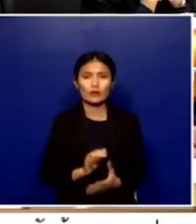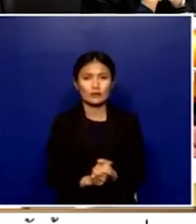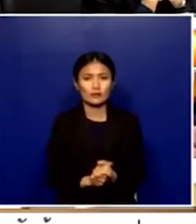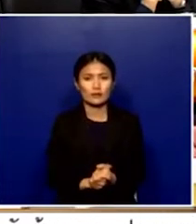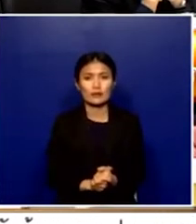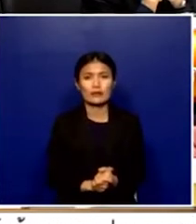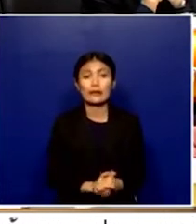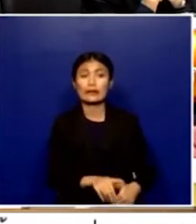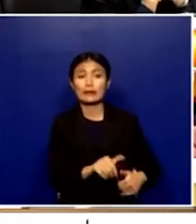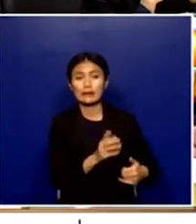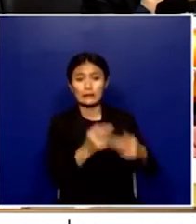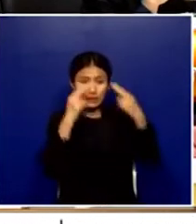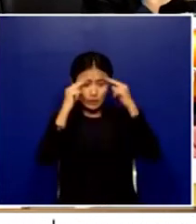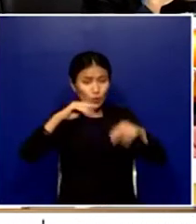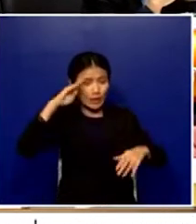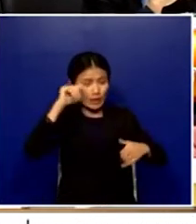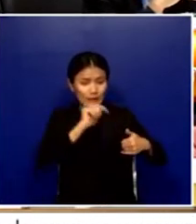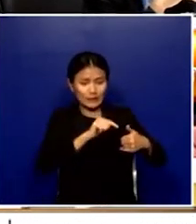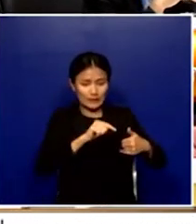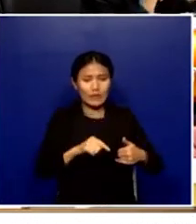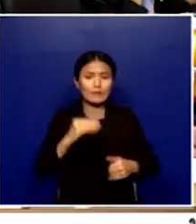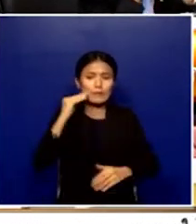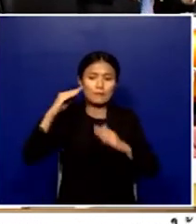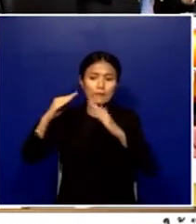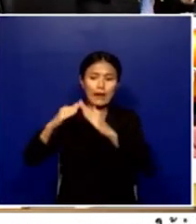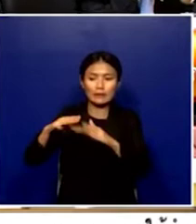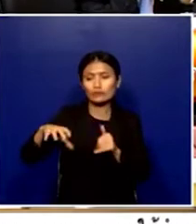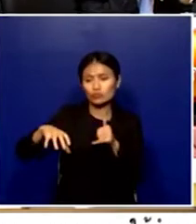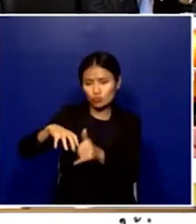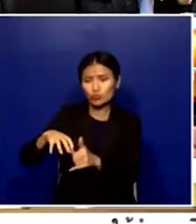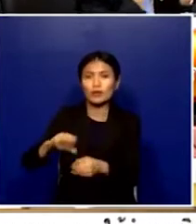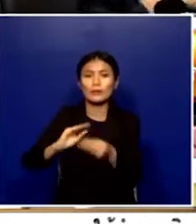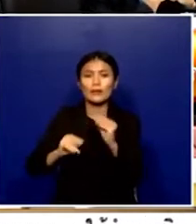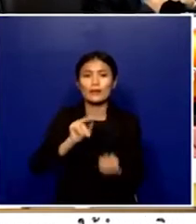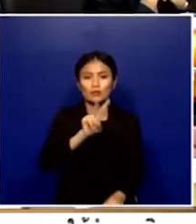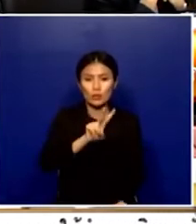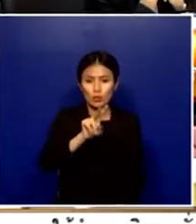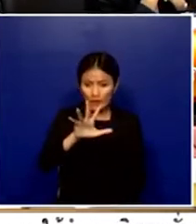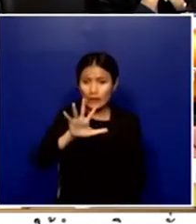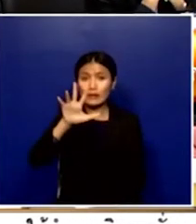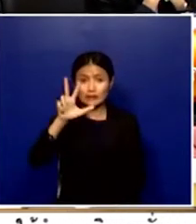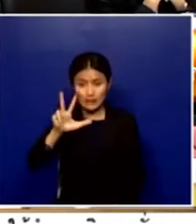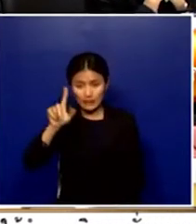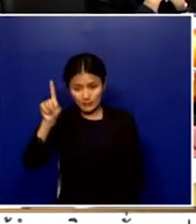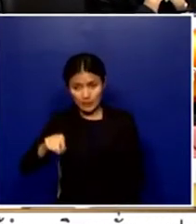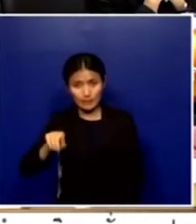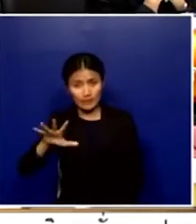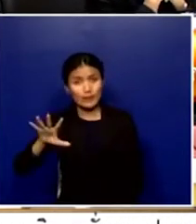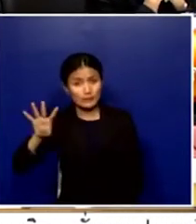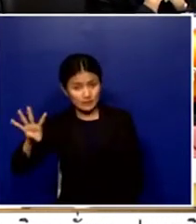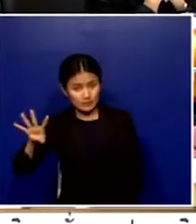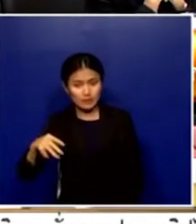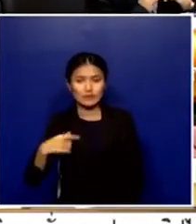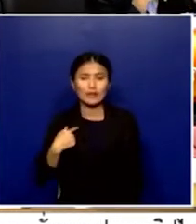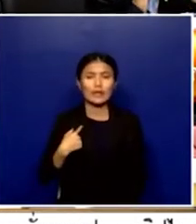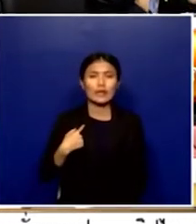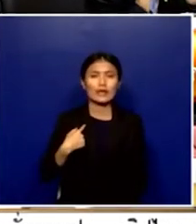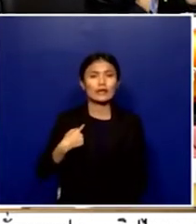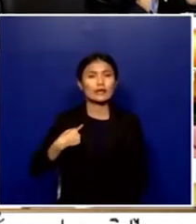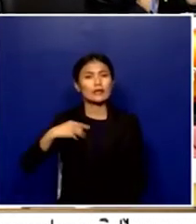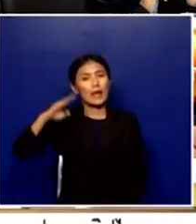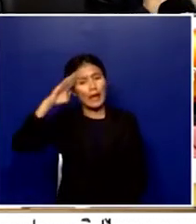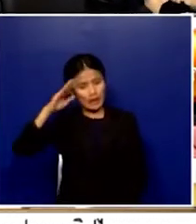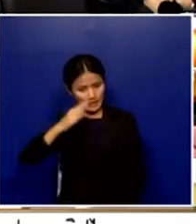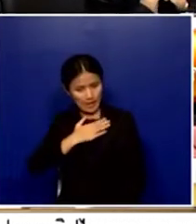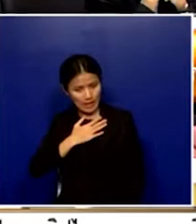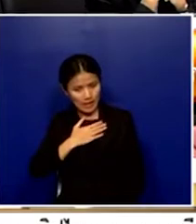ค่าอาใส fulfilled ใอาคารเรีกที่ 253 คฟ คฟ recและสนัสนุญค่ากระแ Vocêsฟฟ้า ค่าน้ำป่า